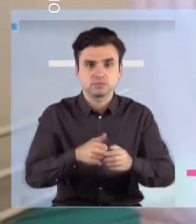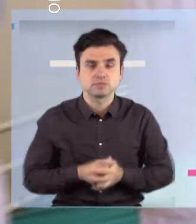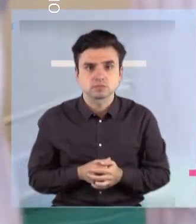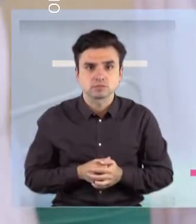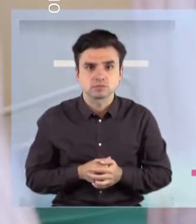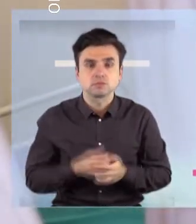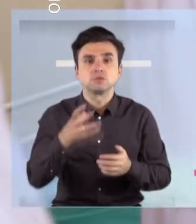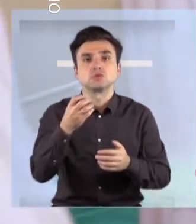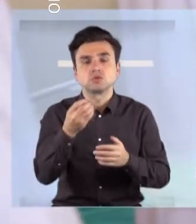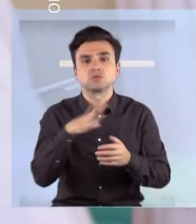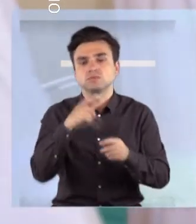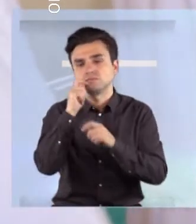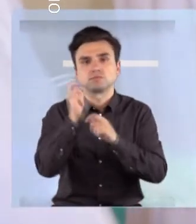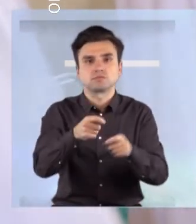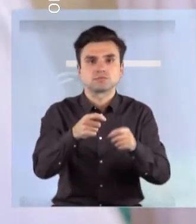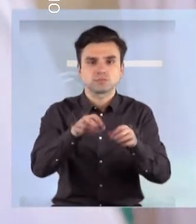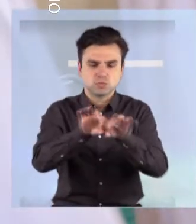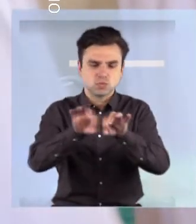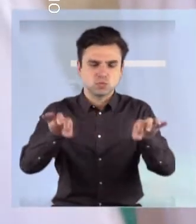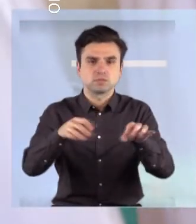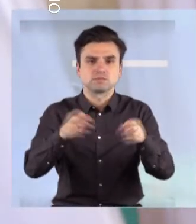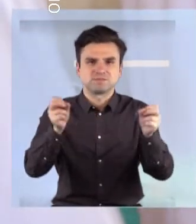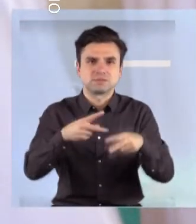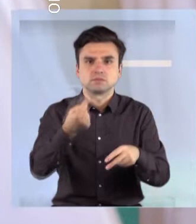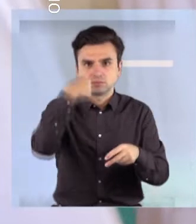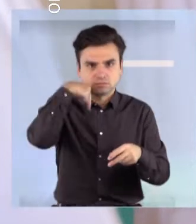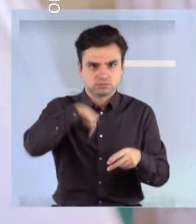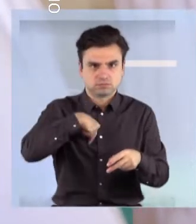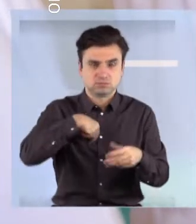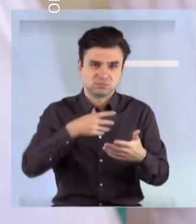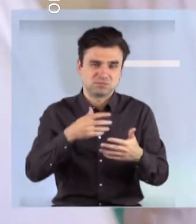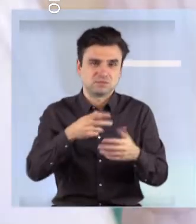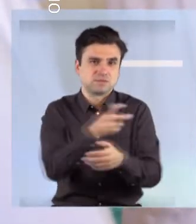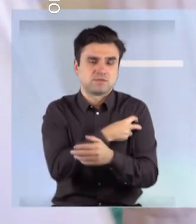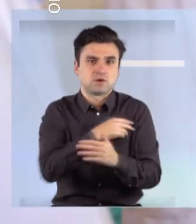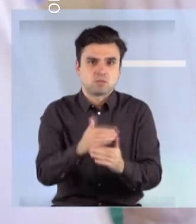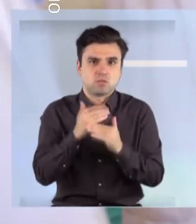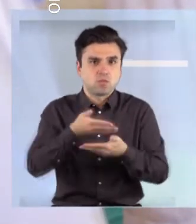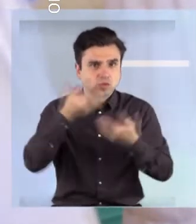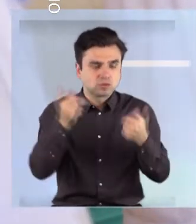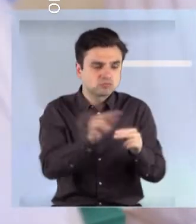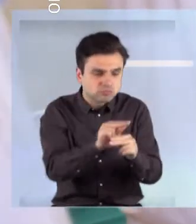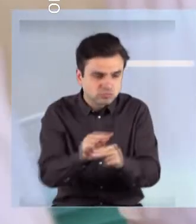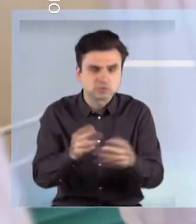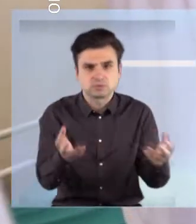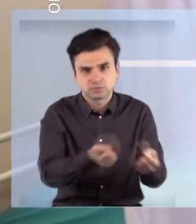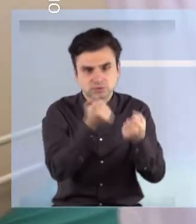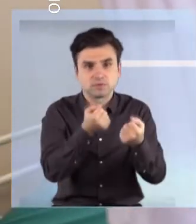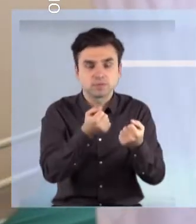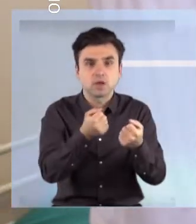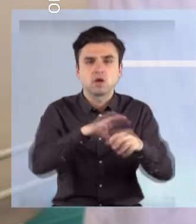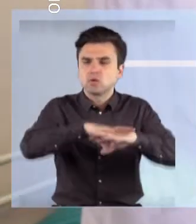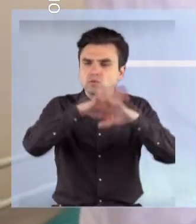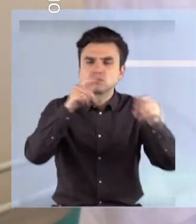он аппарат низкого давления, но он может вырабатывать кислород до 10 литров. Поток 10 литров в